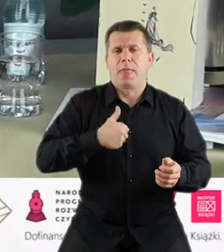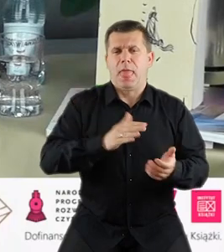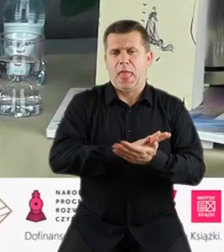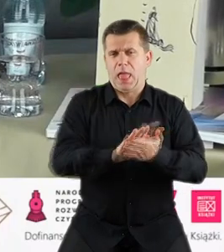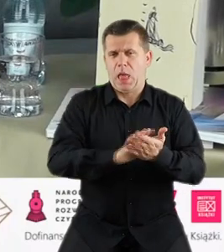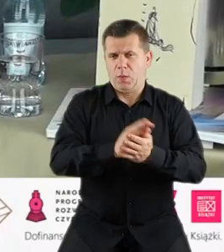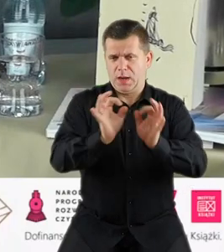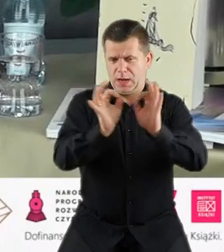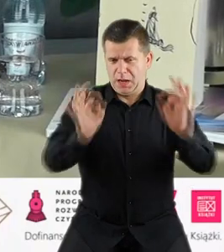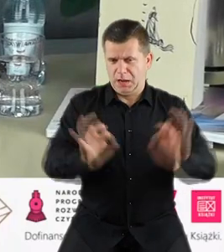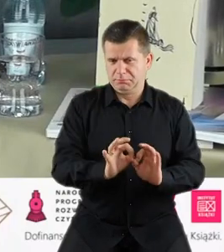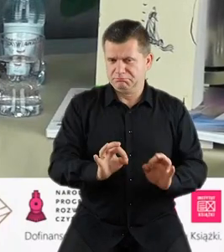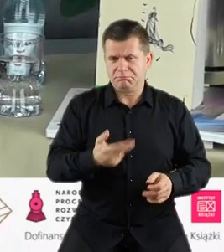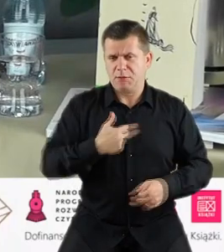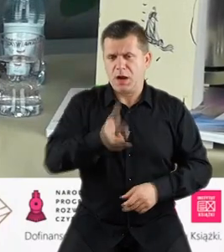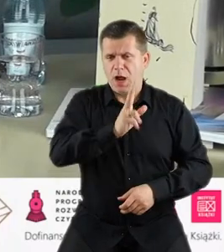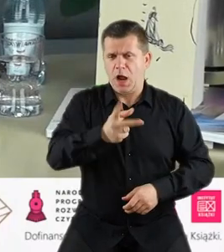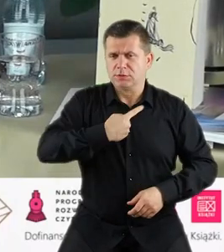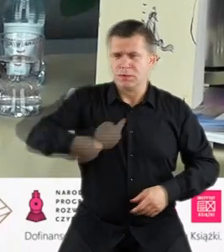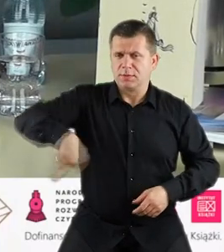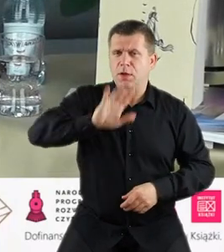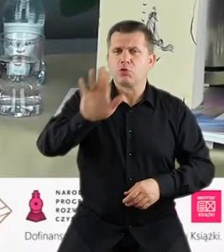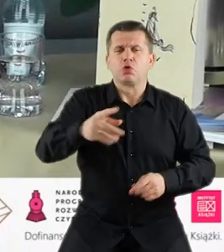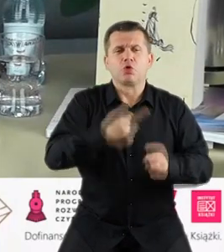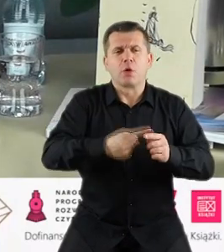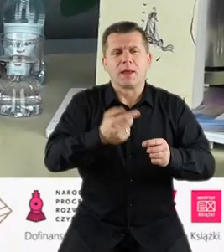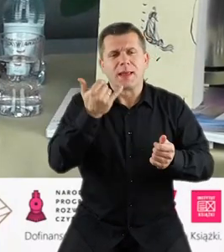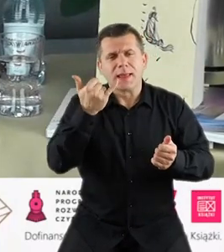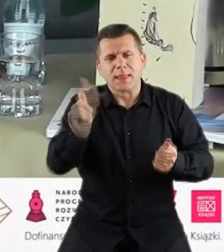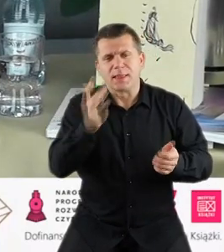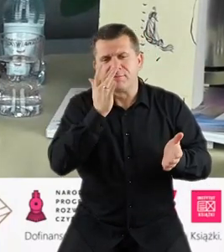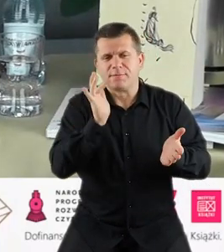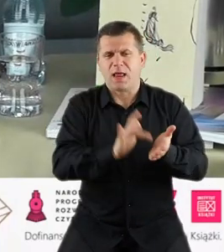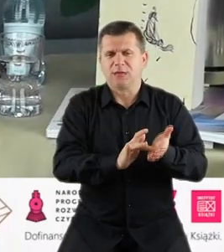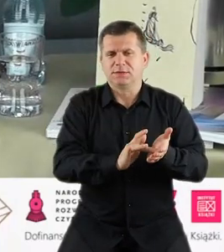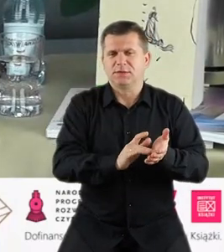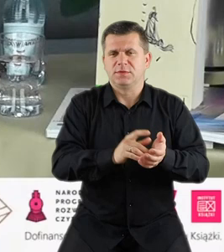tak? Każdy z nas ma inną troszeczkę wrażliwość i troszkę